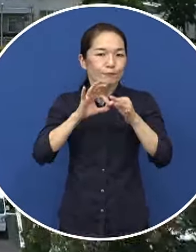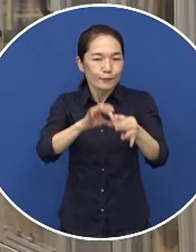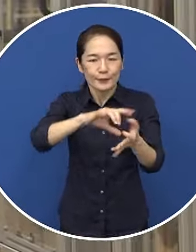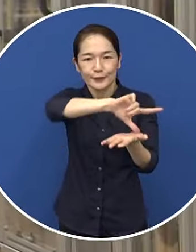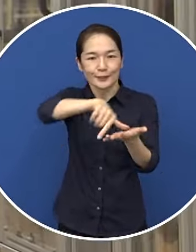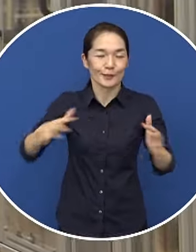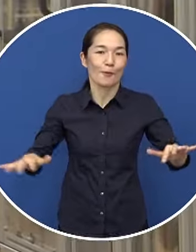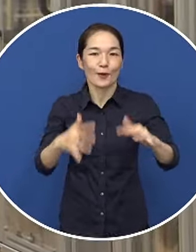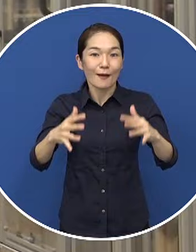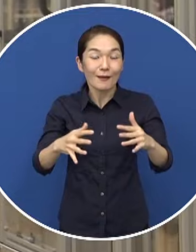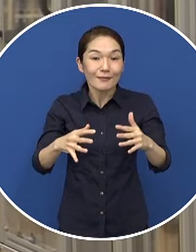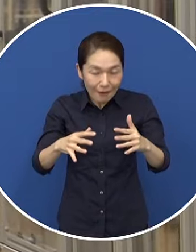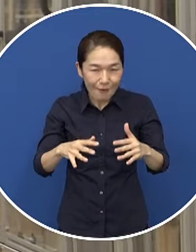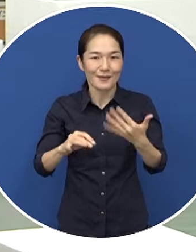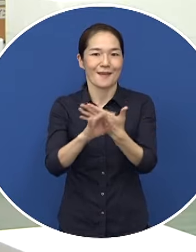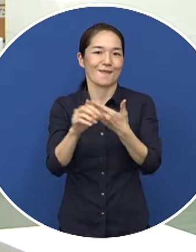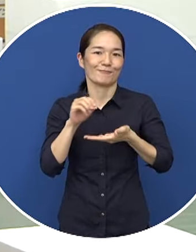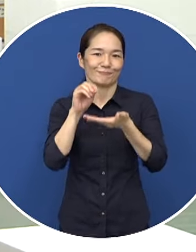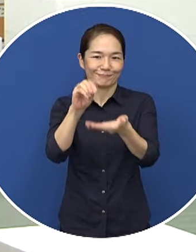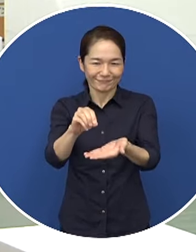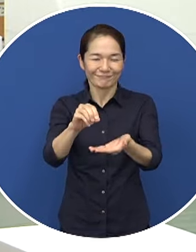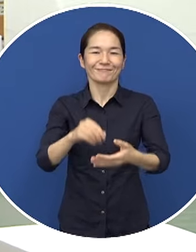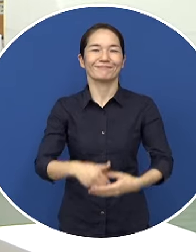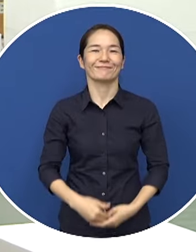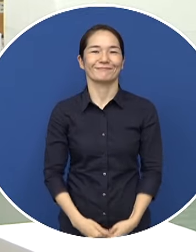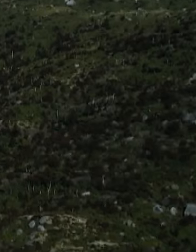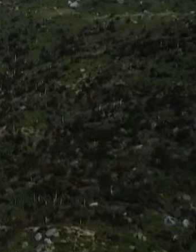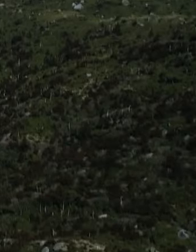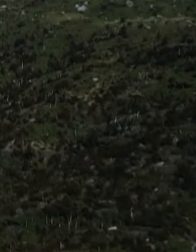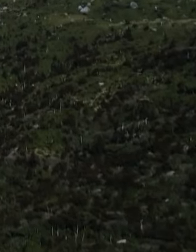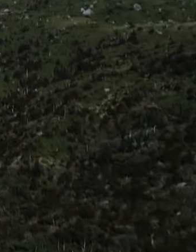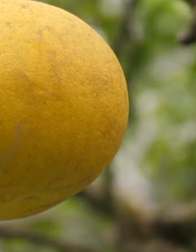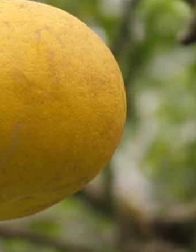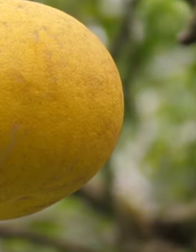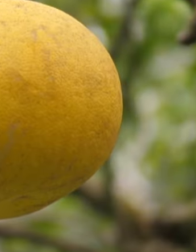もたらす地域活性化について紹介します。